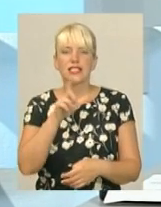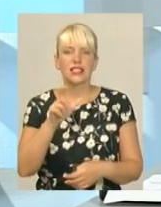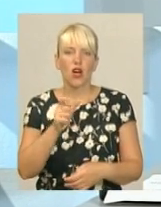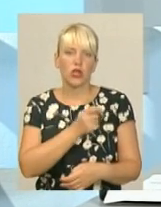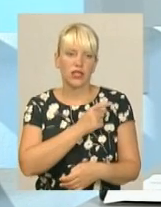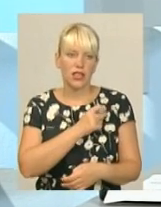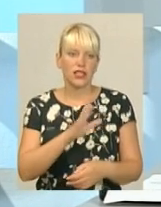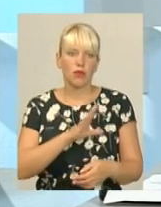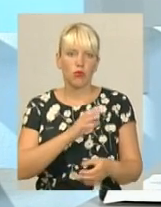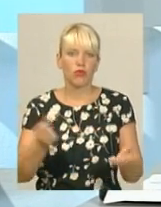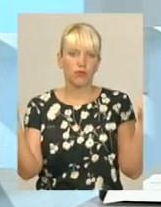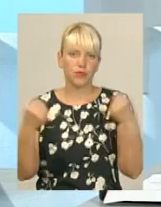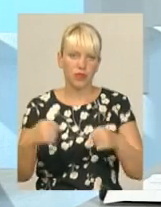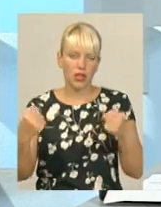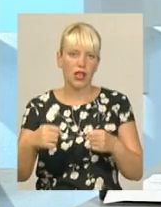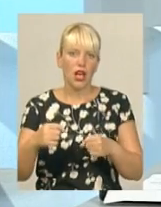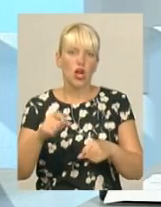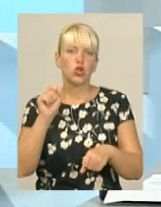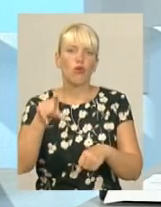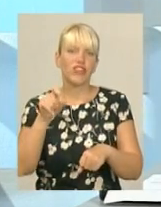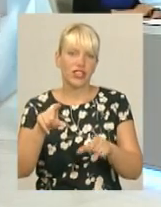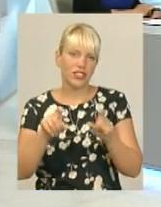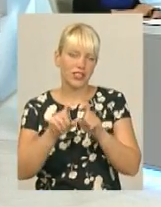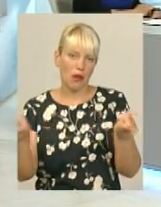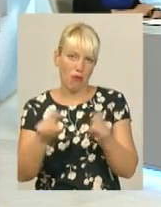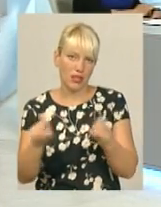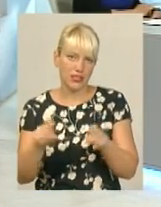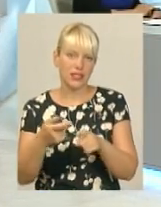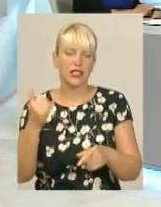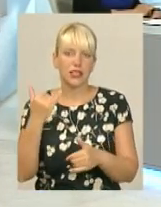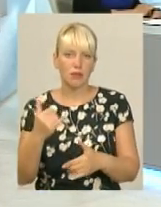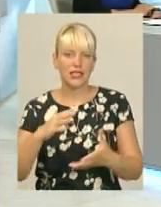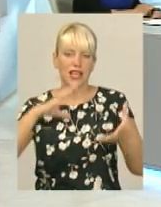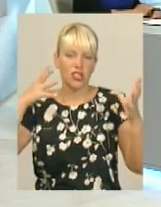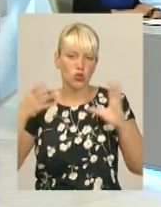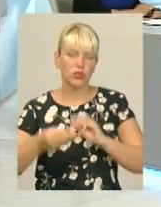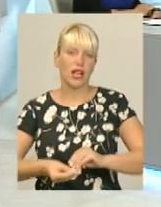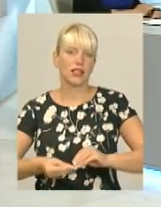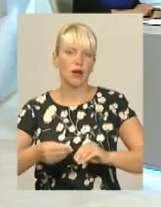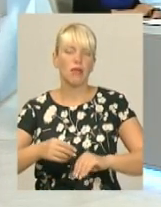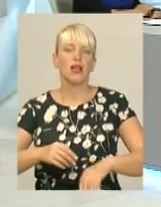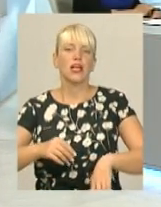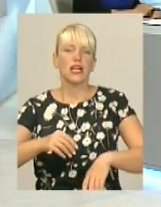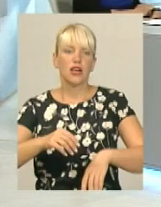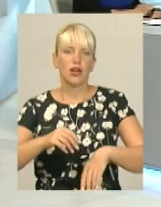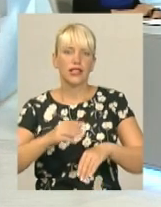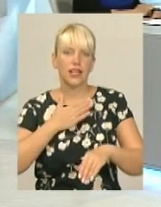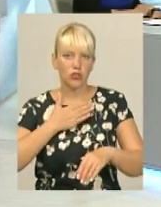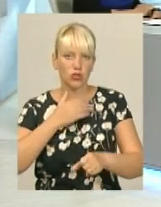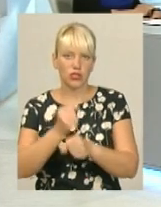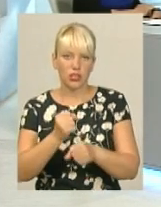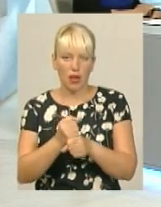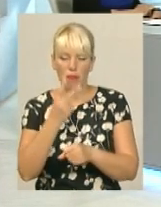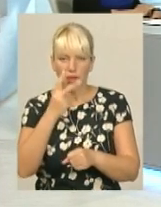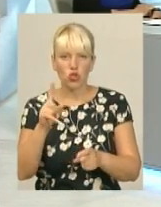магазинів ювелірних виробів. Таким чином, за результатами оперативно-службової діяльності, ми бачимо, що певні